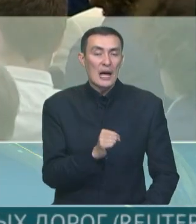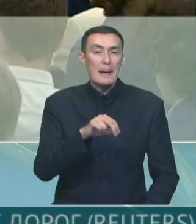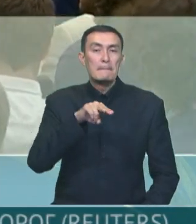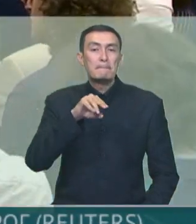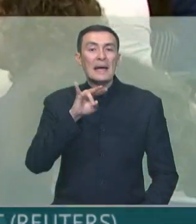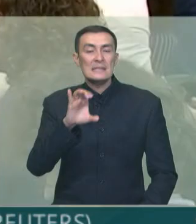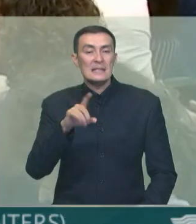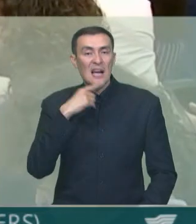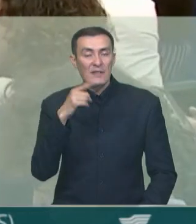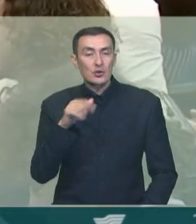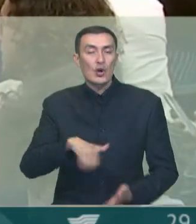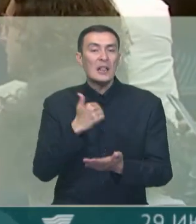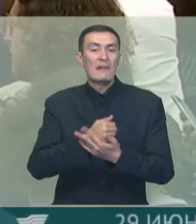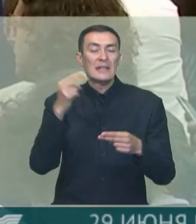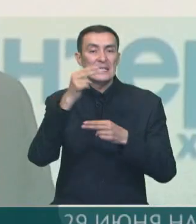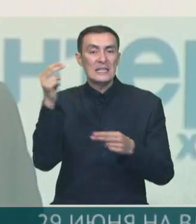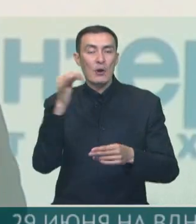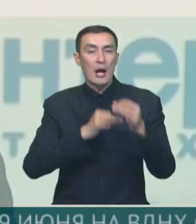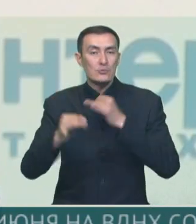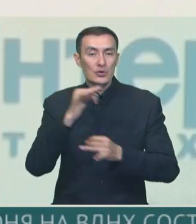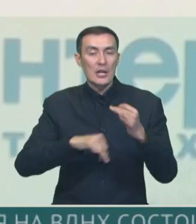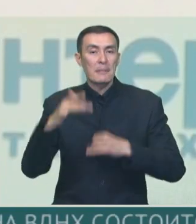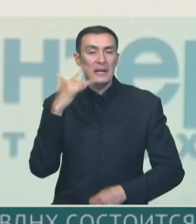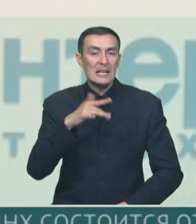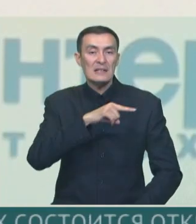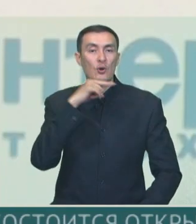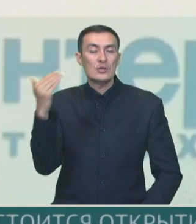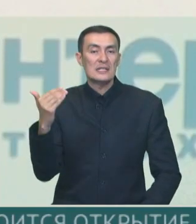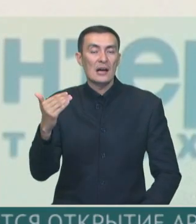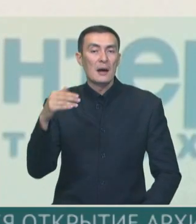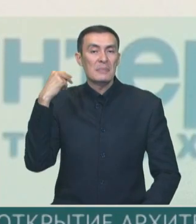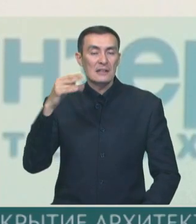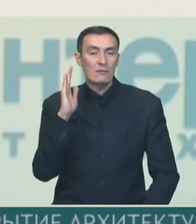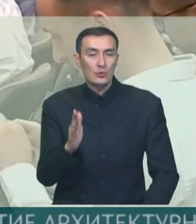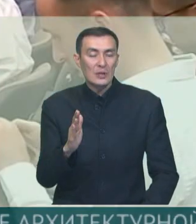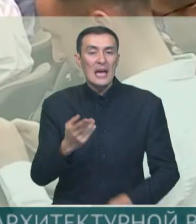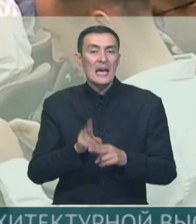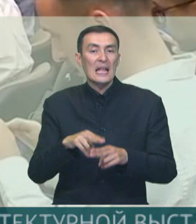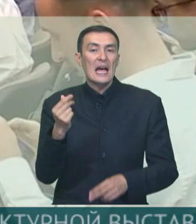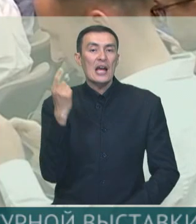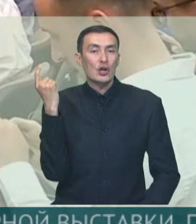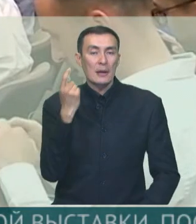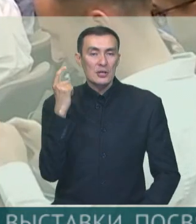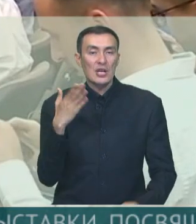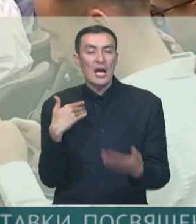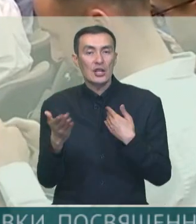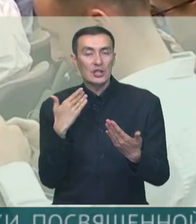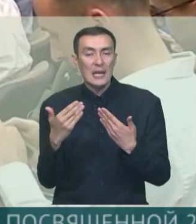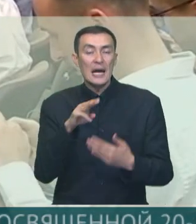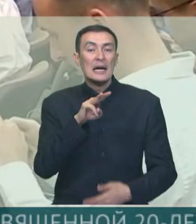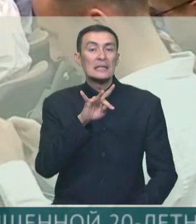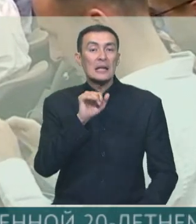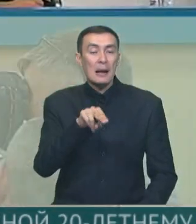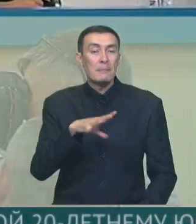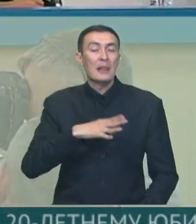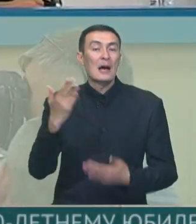Пенса, главной темой обсуждения американского и российского лидеров станут экономические отношения. Сам